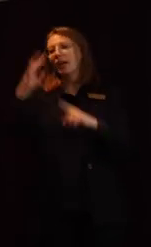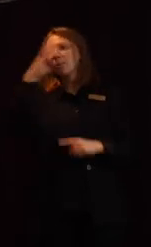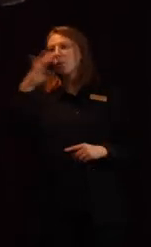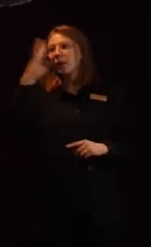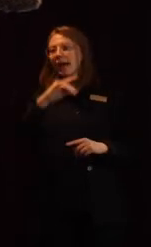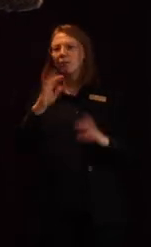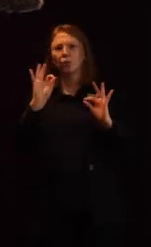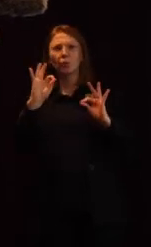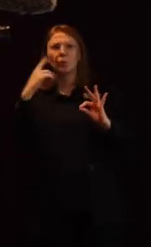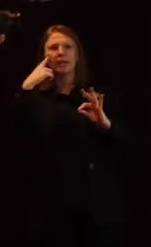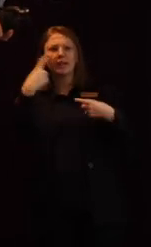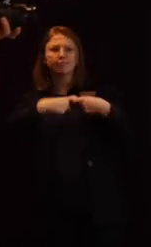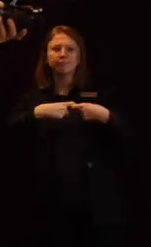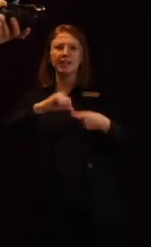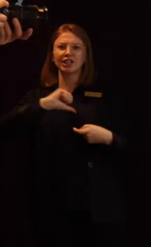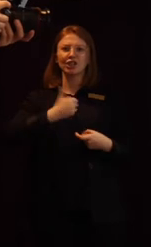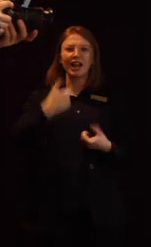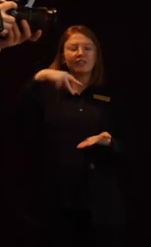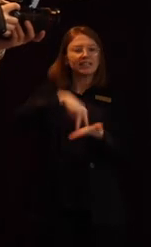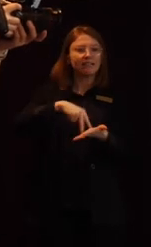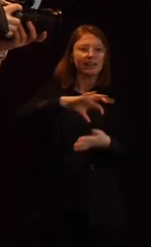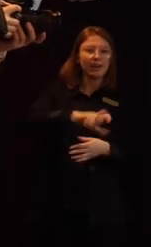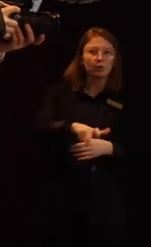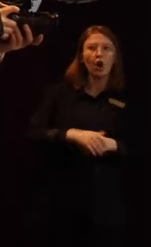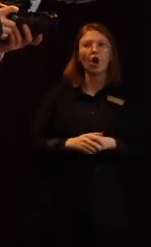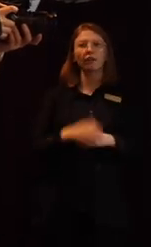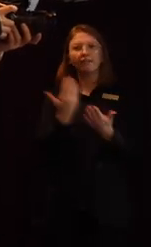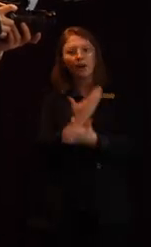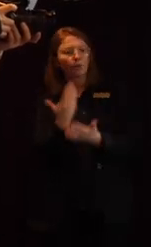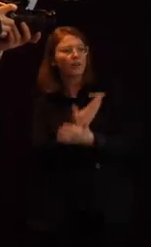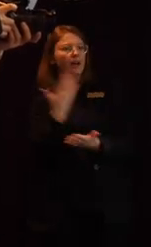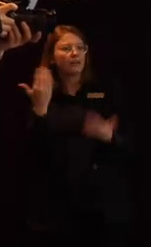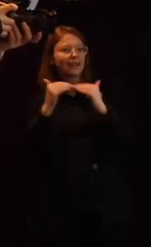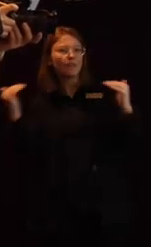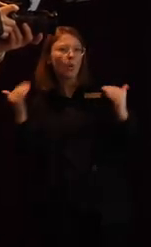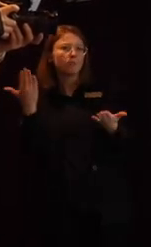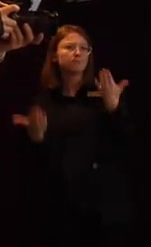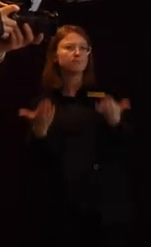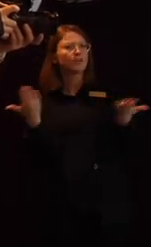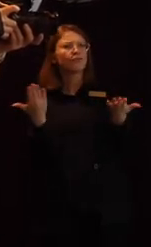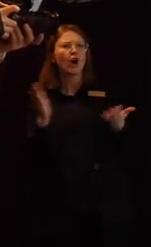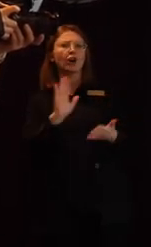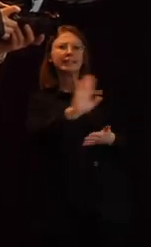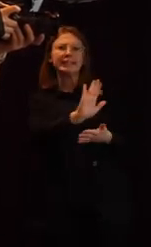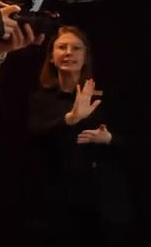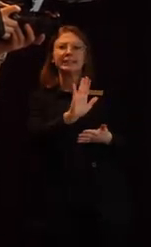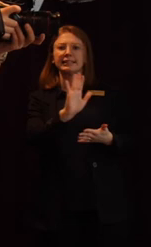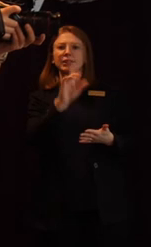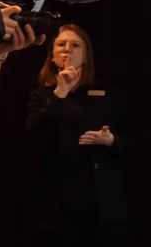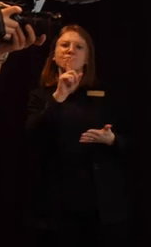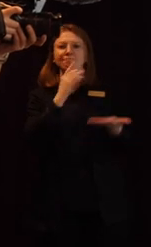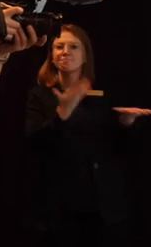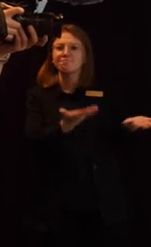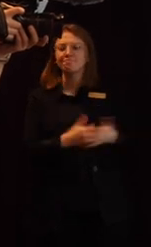kring självtänkandet regionalt och nationellt. Vad vill du skicka med i det? Ja, men lite är ju också så att